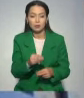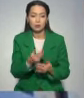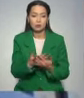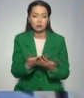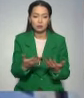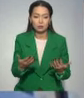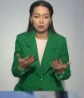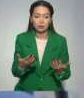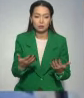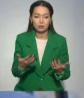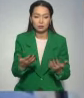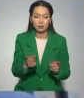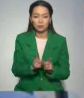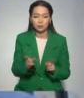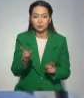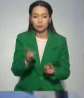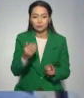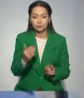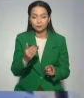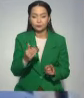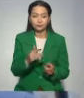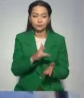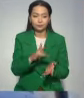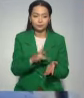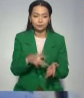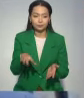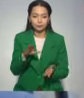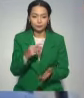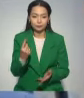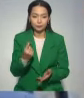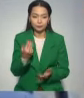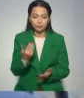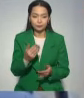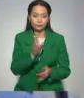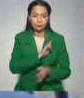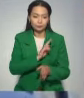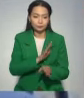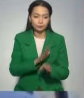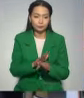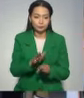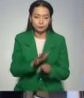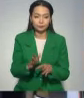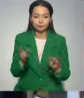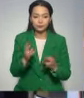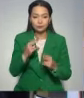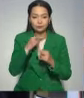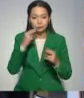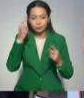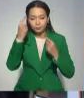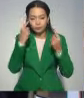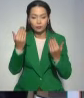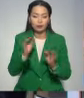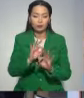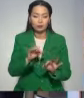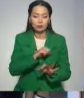особенного республика аймахта армянин бердей жёсткий Да он сейчас